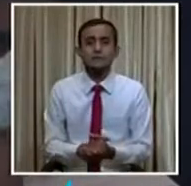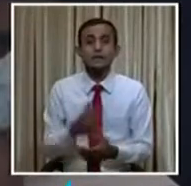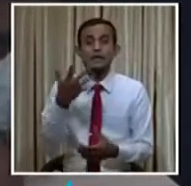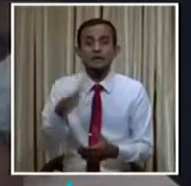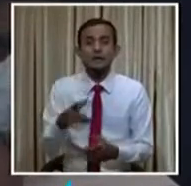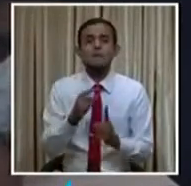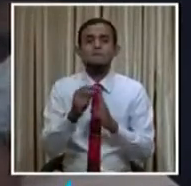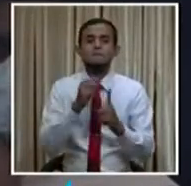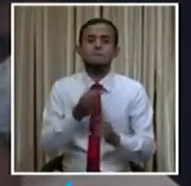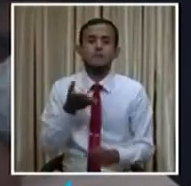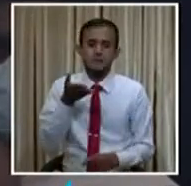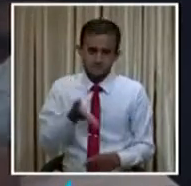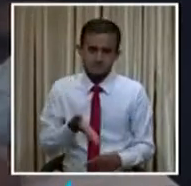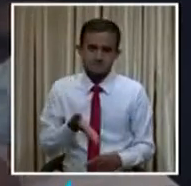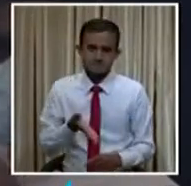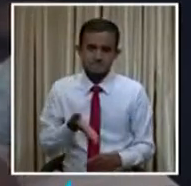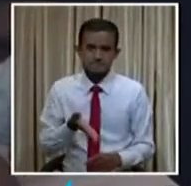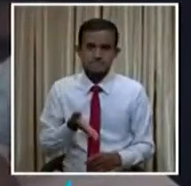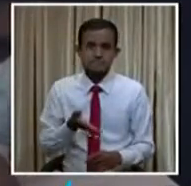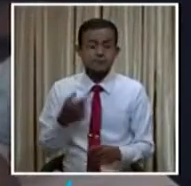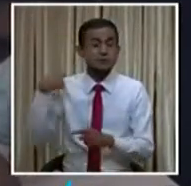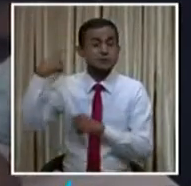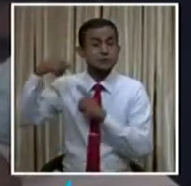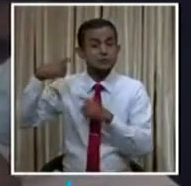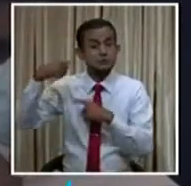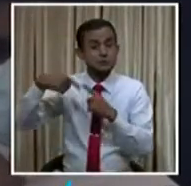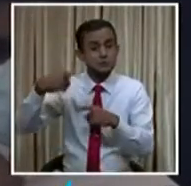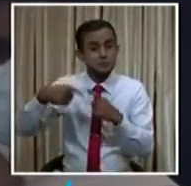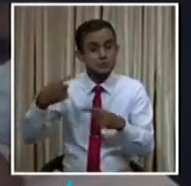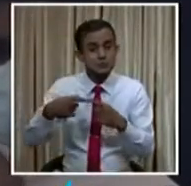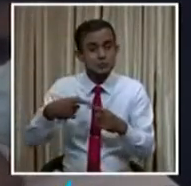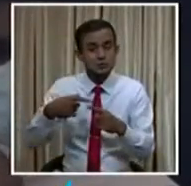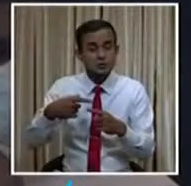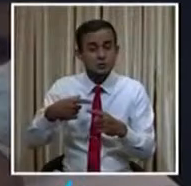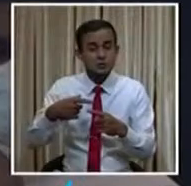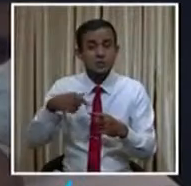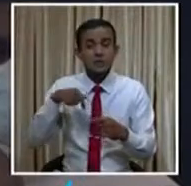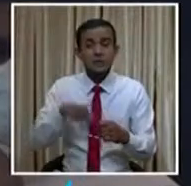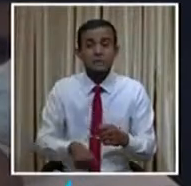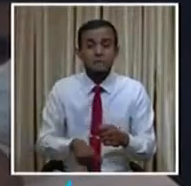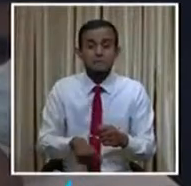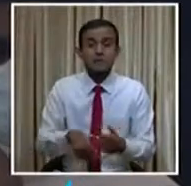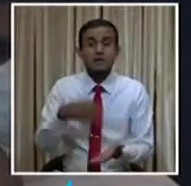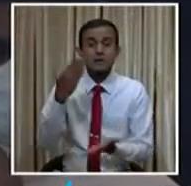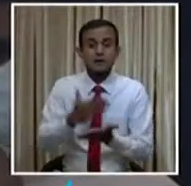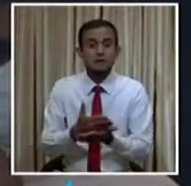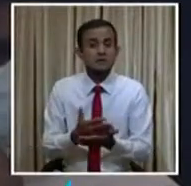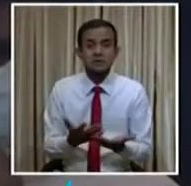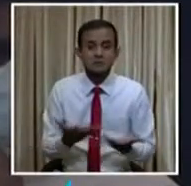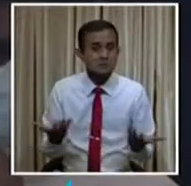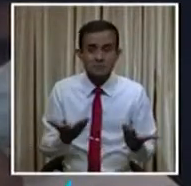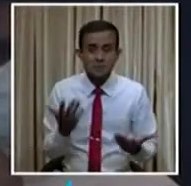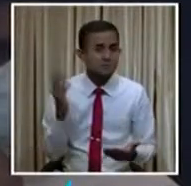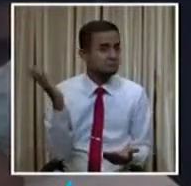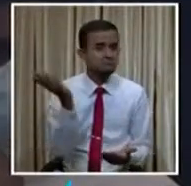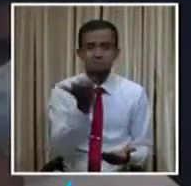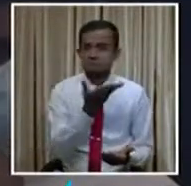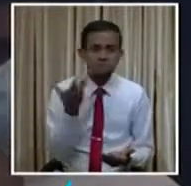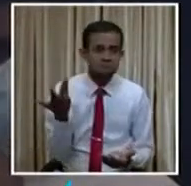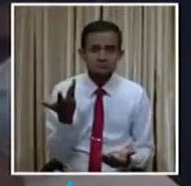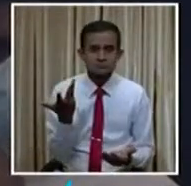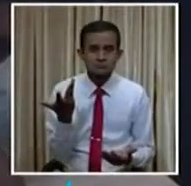මේ පාර්ලිමේන්තුව කාලයක් තිස්සේ දිගින් දිගටම ආපු මේ ගමනට තිතක් තියන්න බෑ කාටවත්